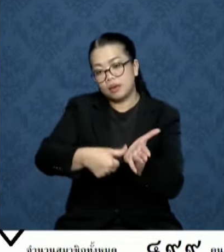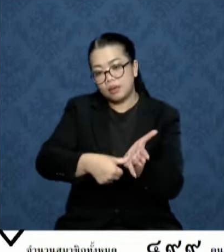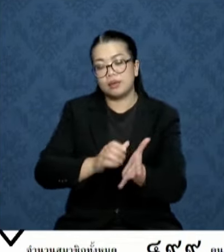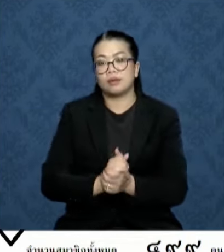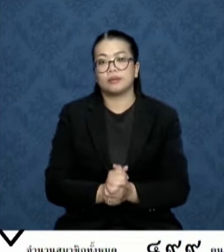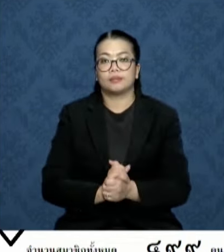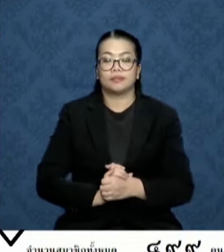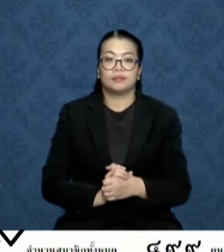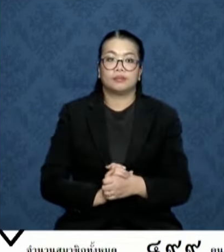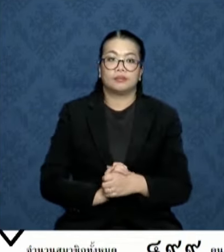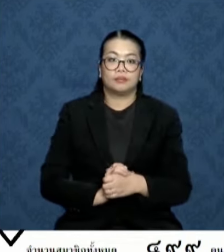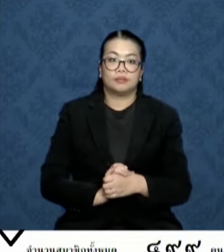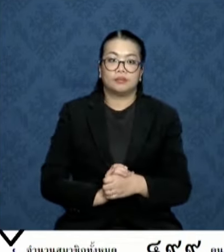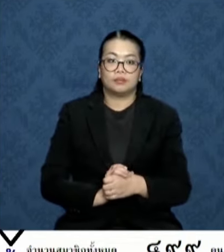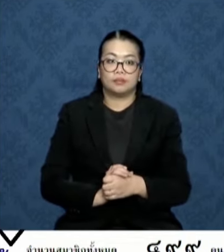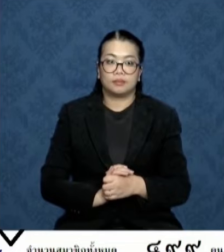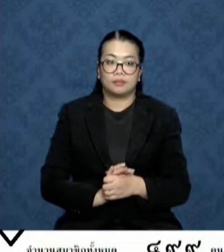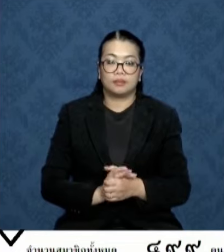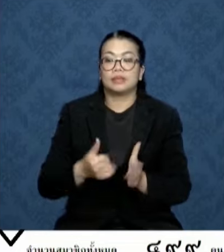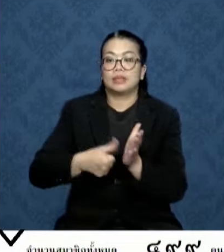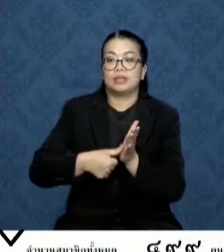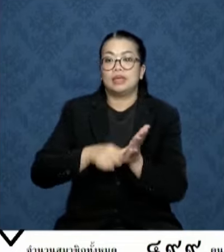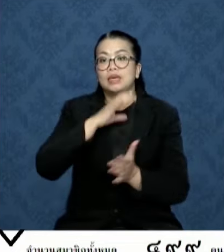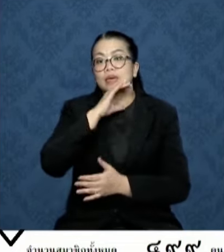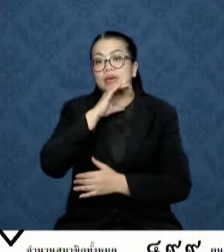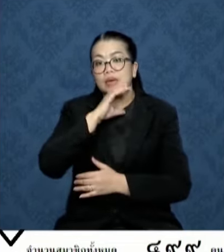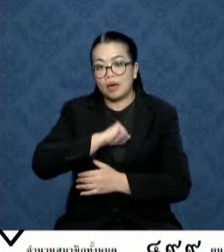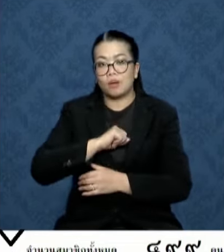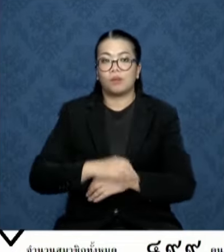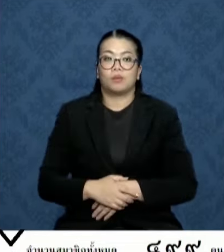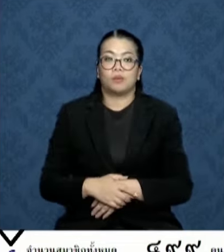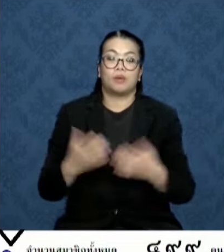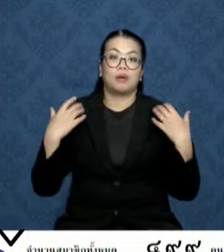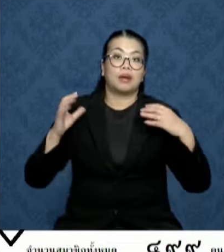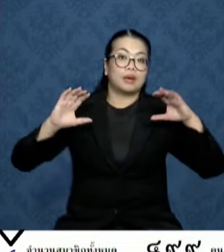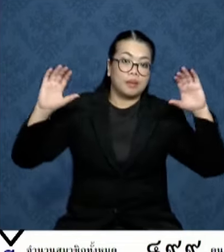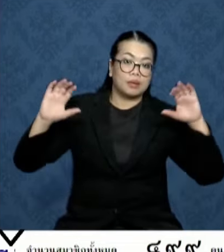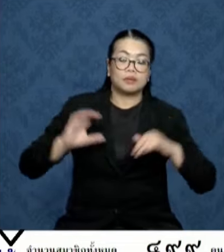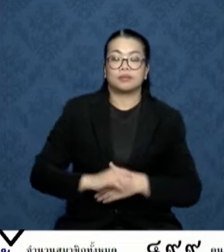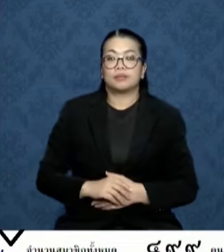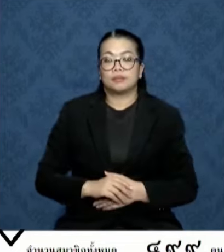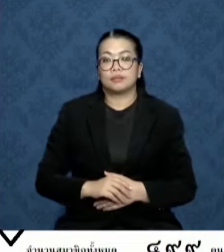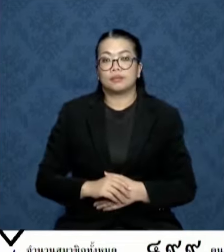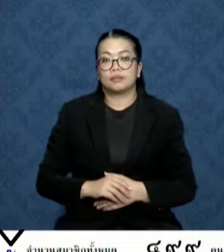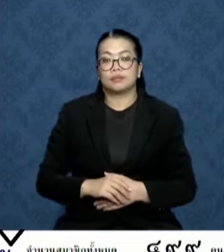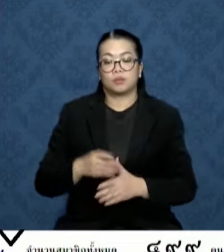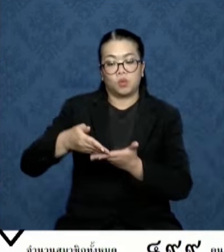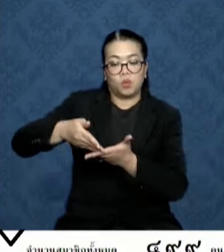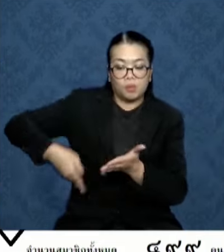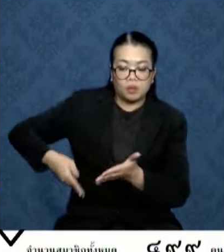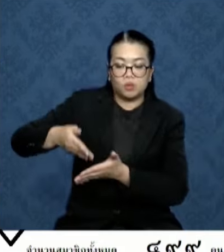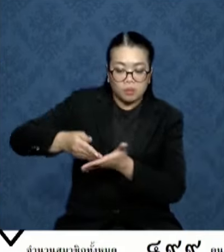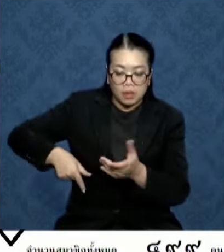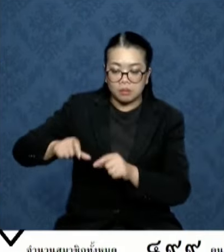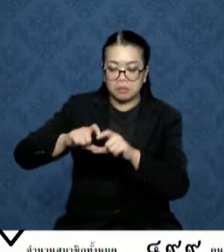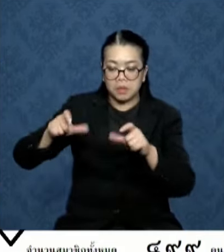วกันก็คอย่เอานี่เก่านะครับยังใช้ไม่หมดรัฐบาก็ออกโงการมารูดบัตรนะครัเค